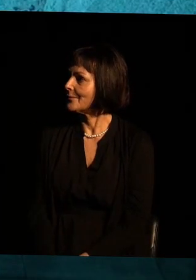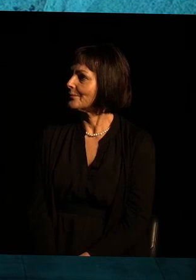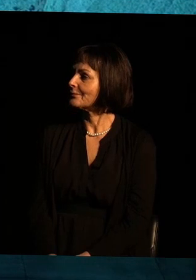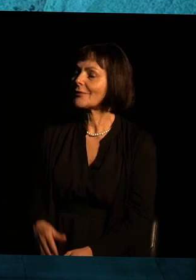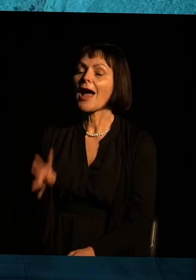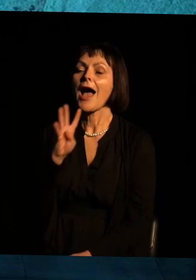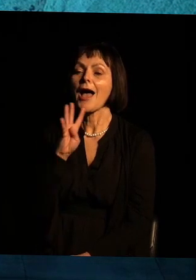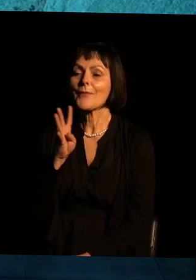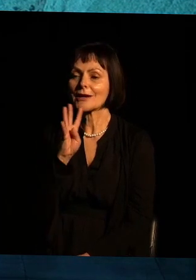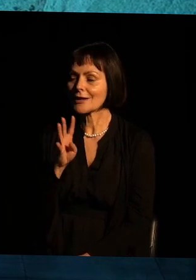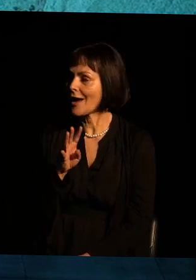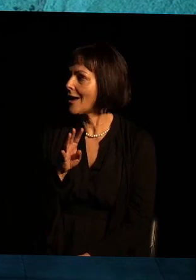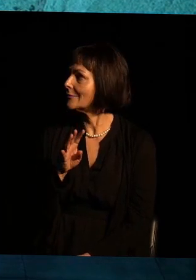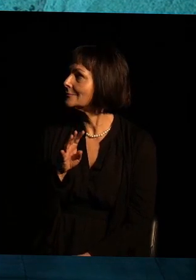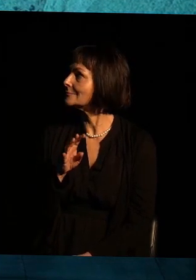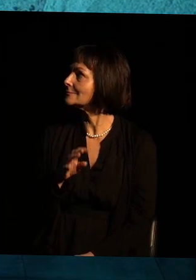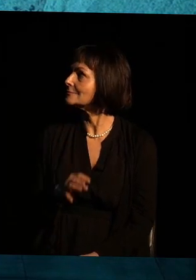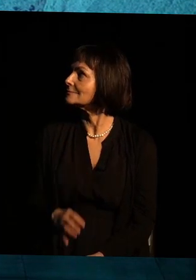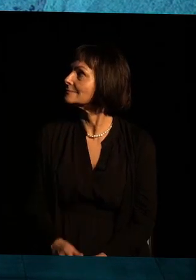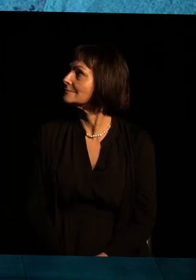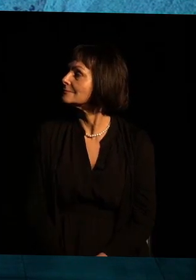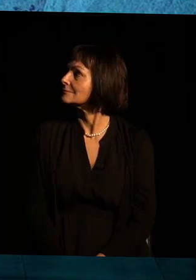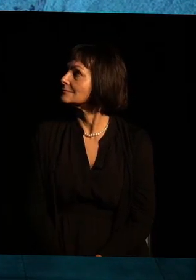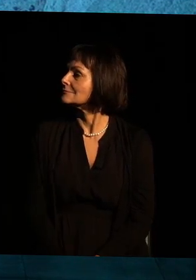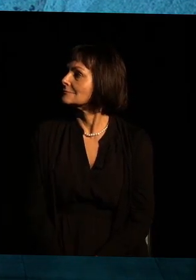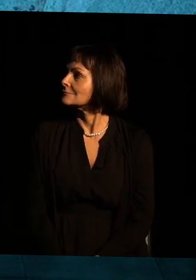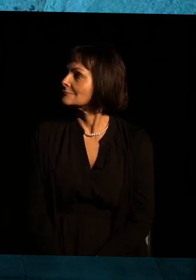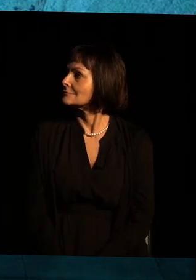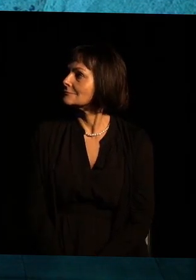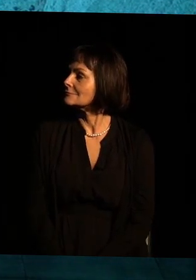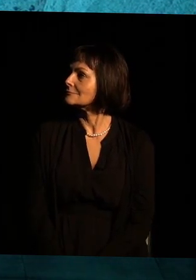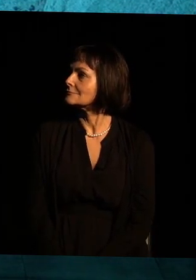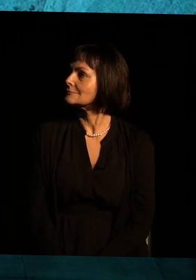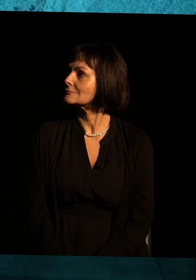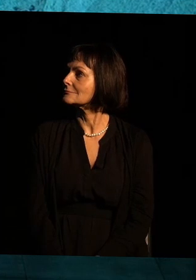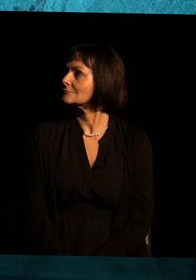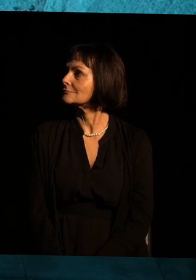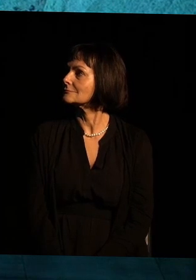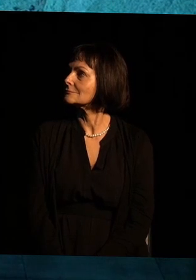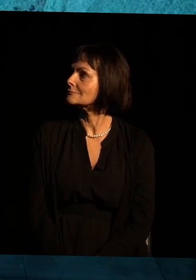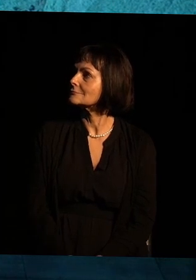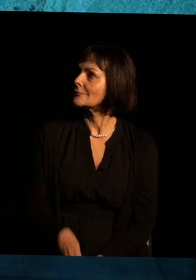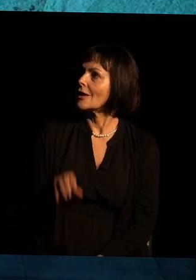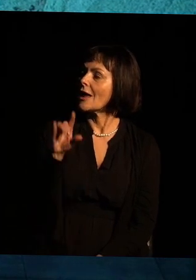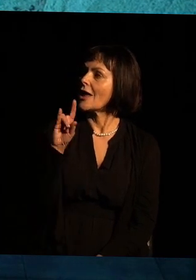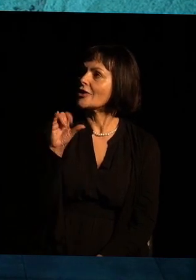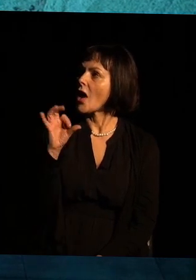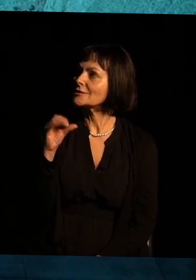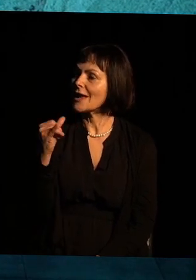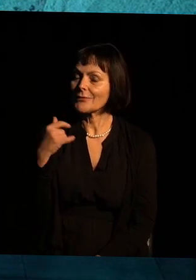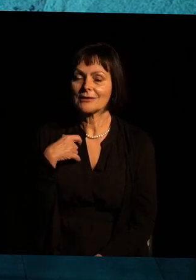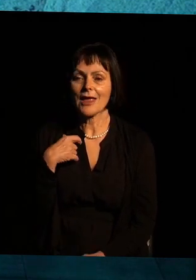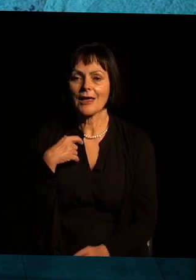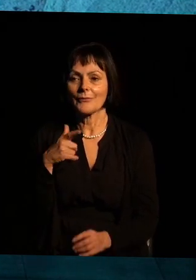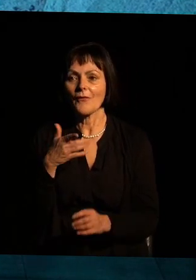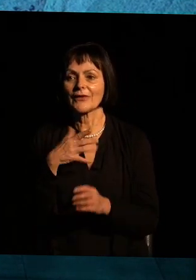Przeskakujemy Ameryka, czyli ruszamy o Amerykę wyższą, północną. No i Yosemite. No Yosemite, kolebka wspinania